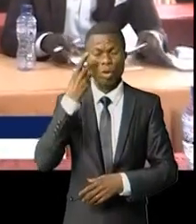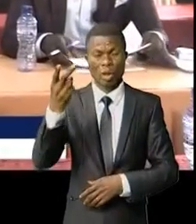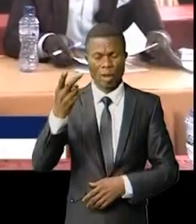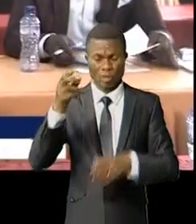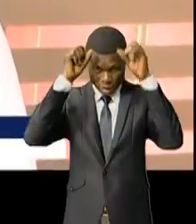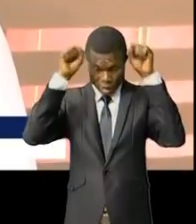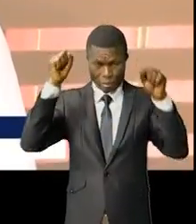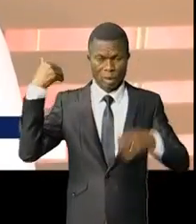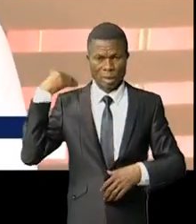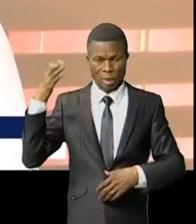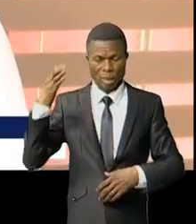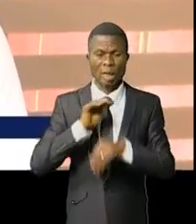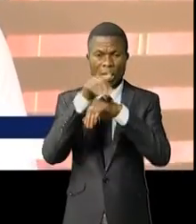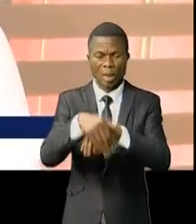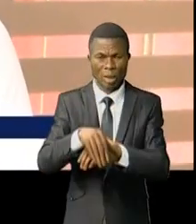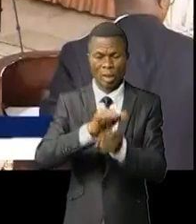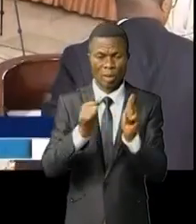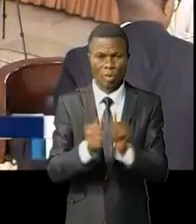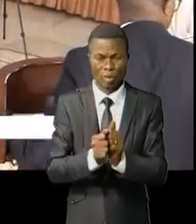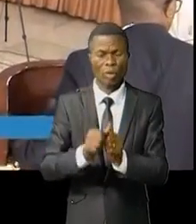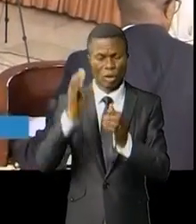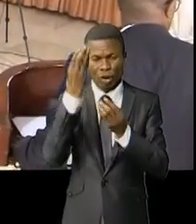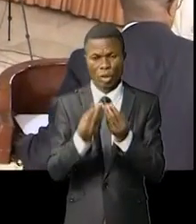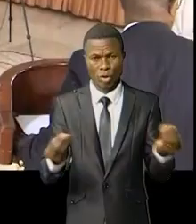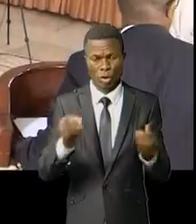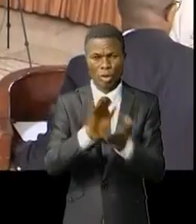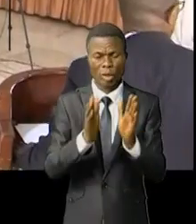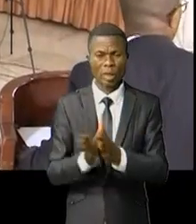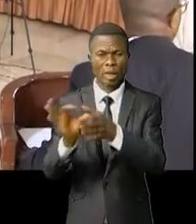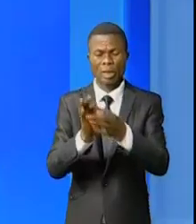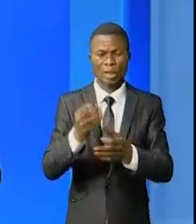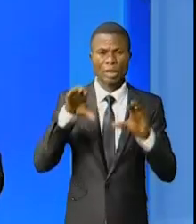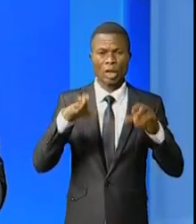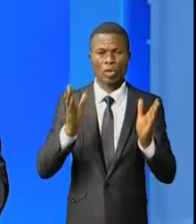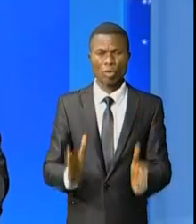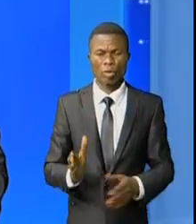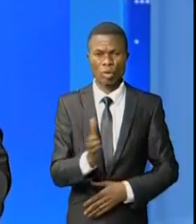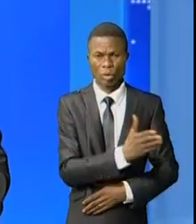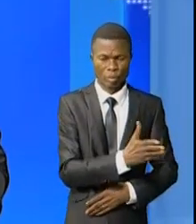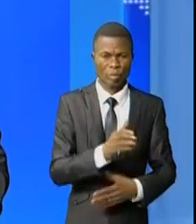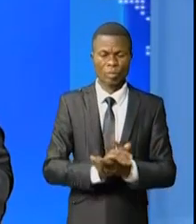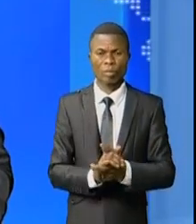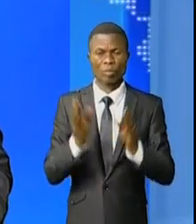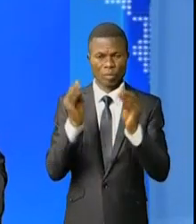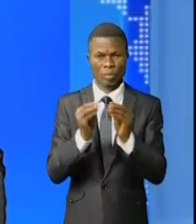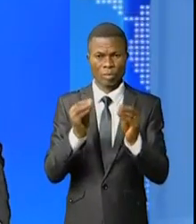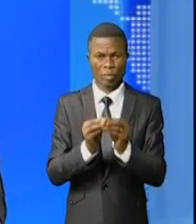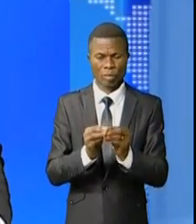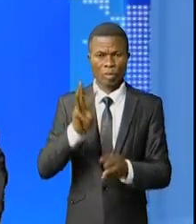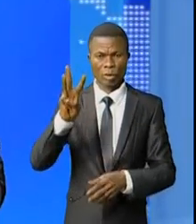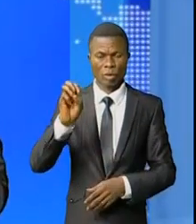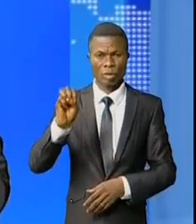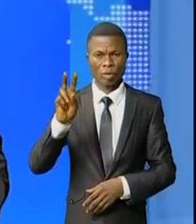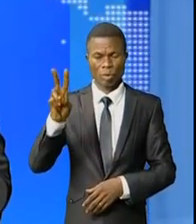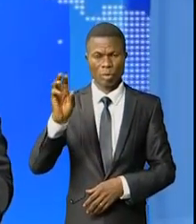du chef de l'État engagé sur la voie des résolutions et de l'unité congolaise. Et parlons de la réunion One Plus